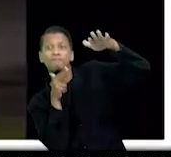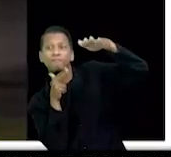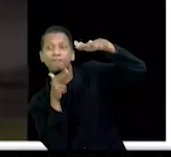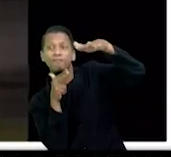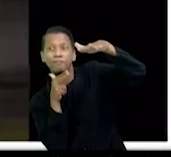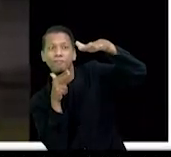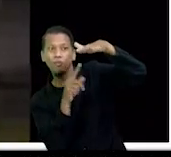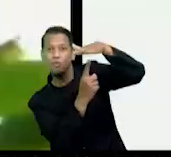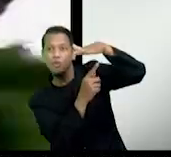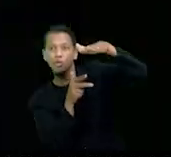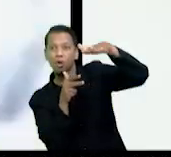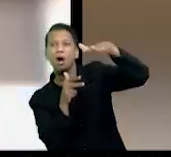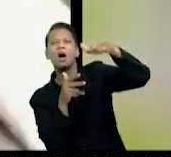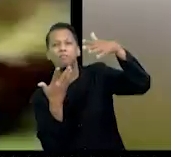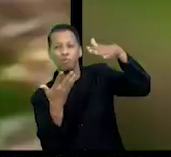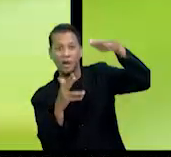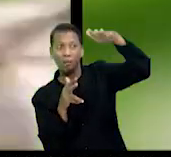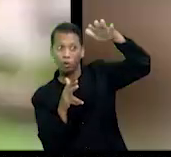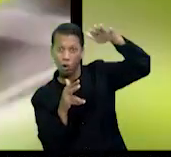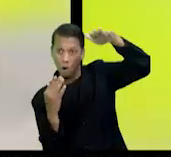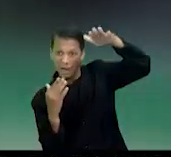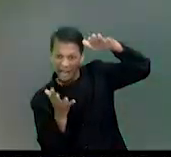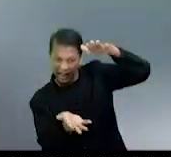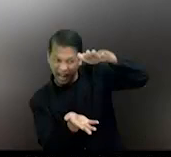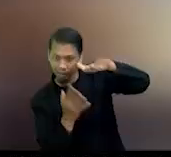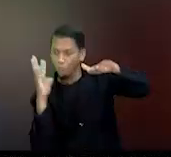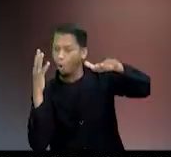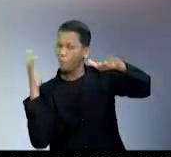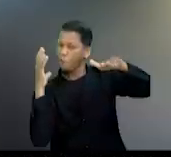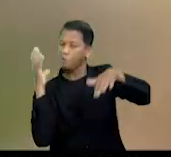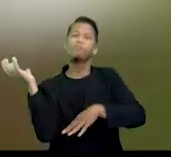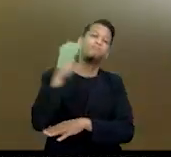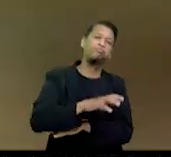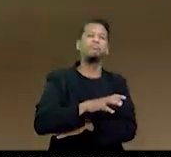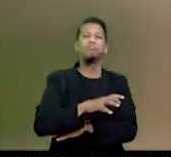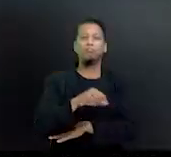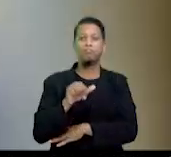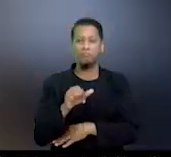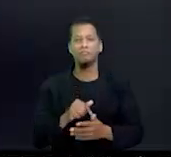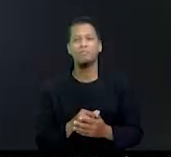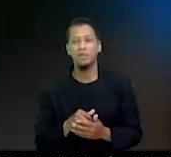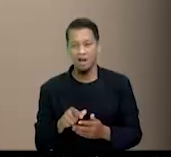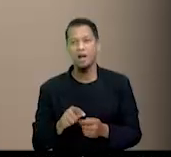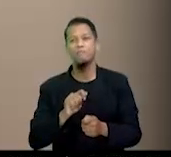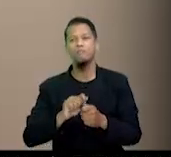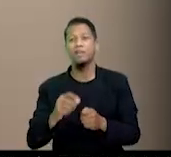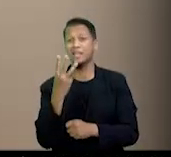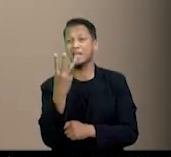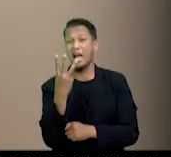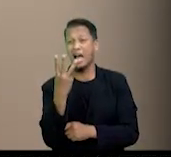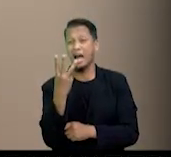Namun tiba-tiba diduga akibat helikopter kepresidenan yang terbang rendah membuat pohon di samping warung milik warga tumbang. 3 orang